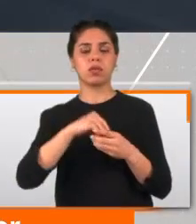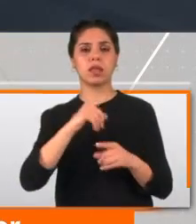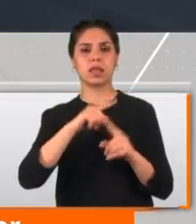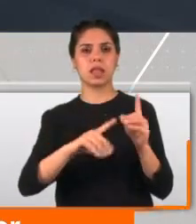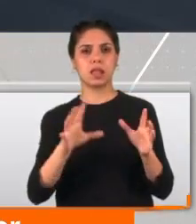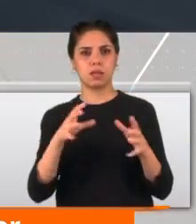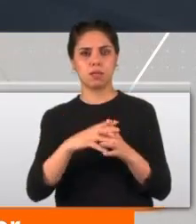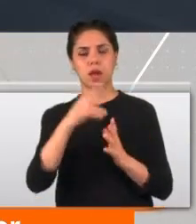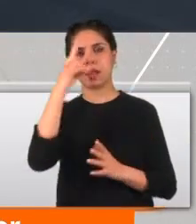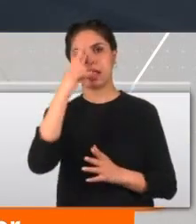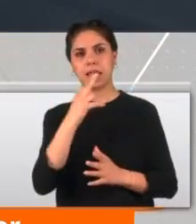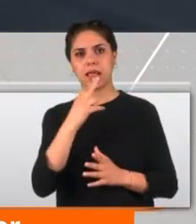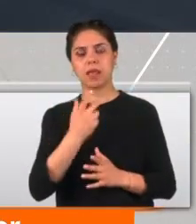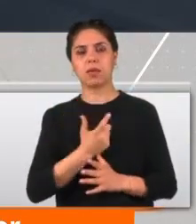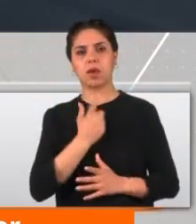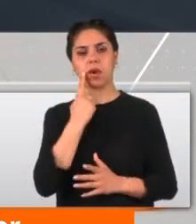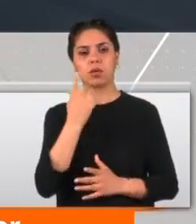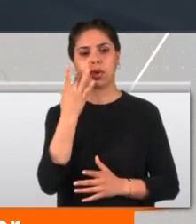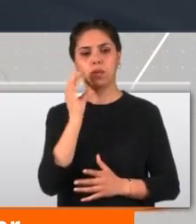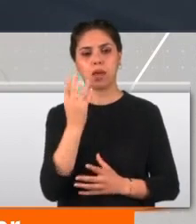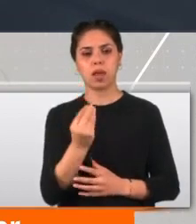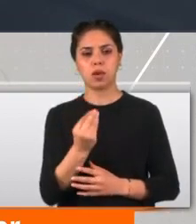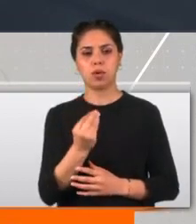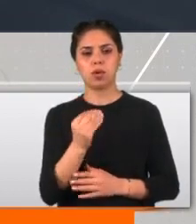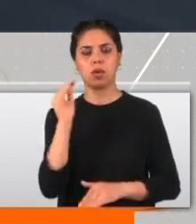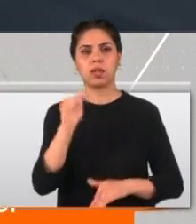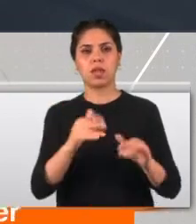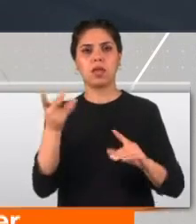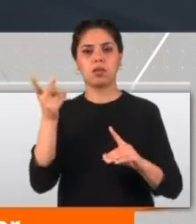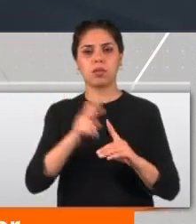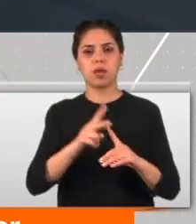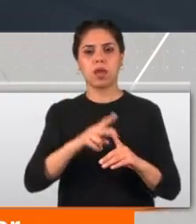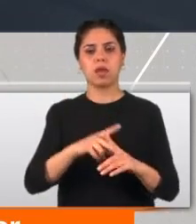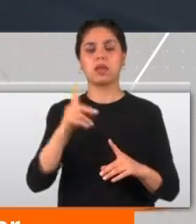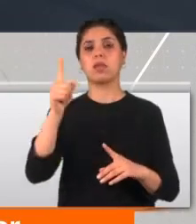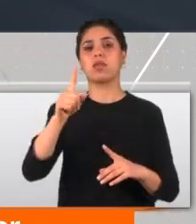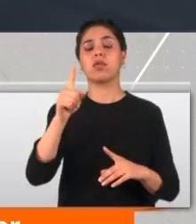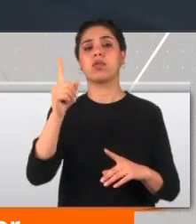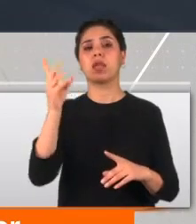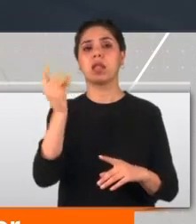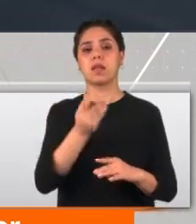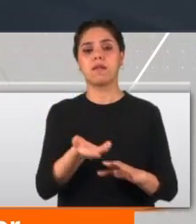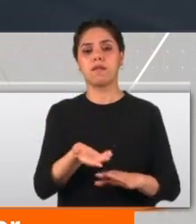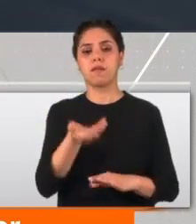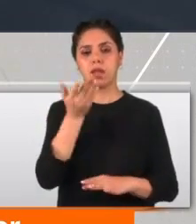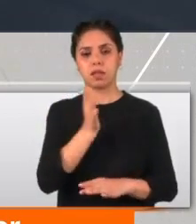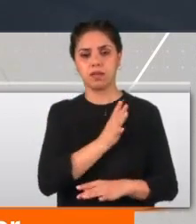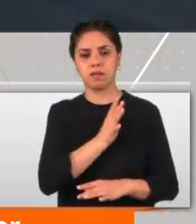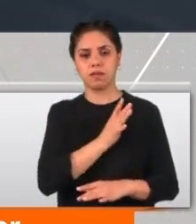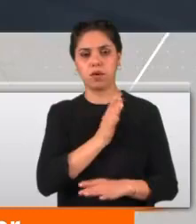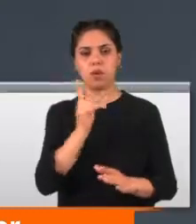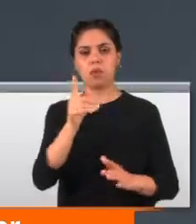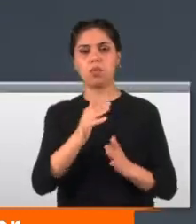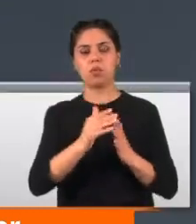isimlerinin boyutları kanunla belirlendi Seçime katılacak partilerin sayısı çok olunca birleşik oy pusulasının da